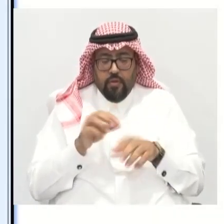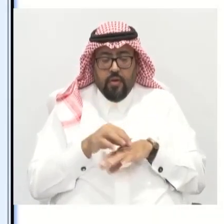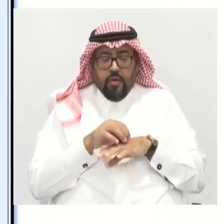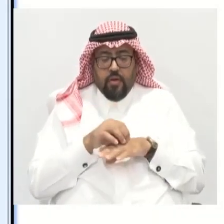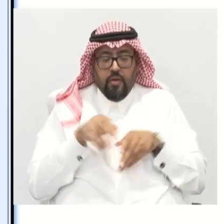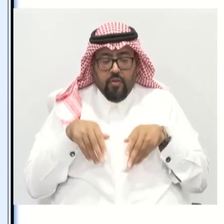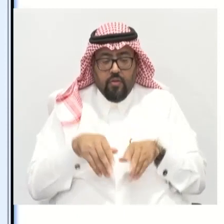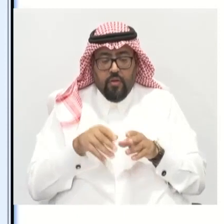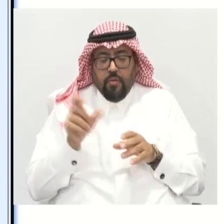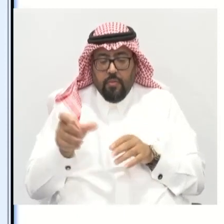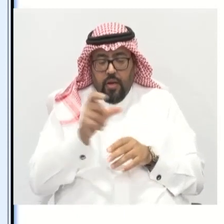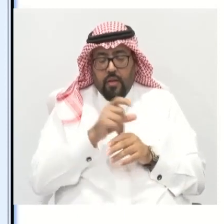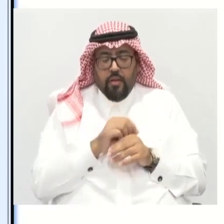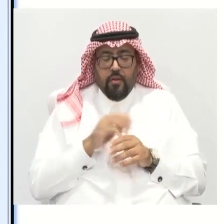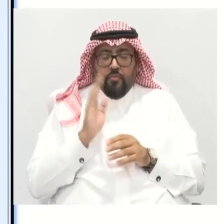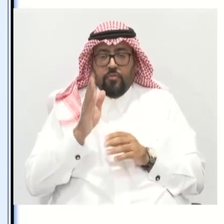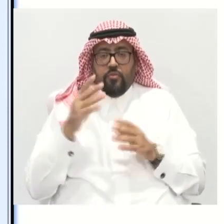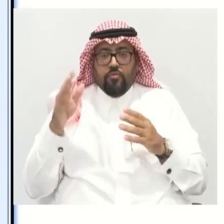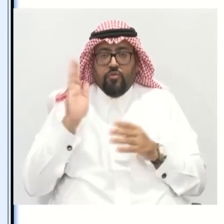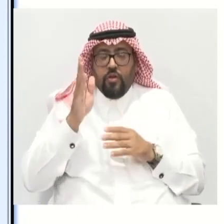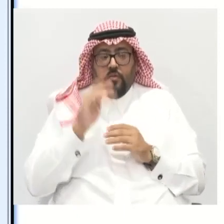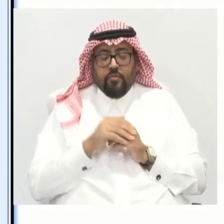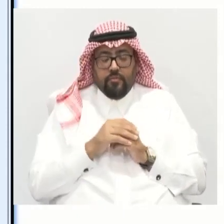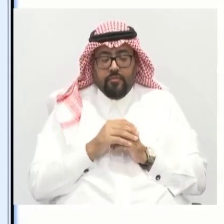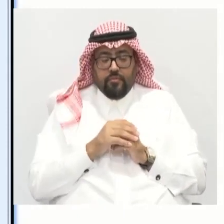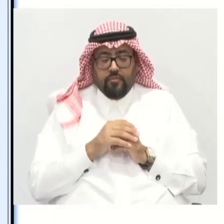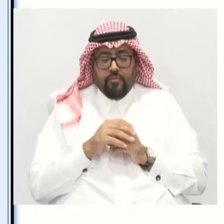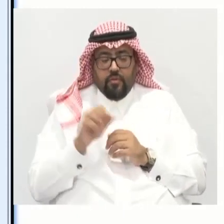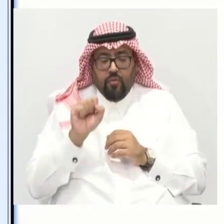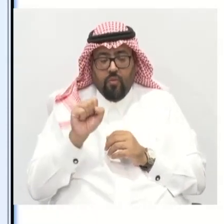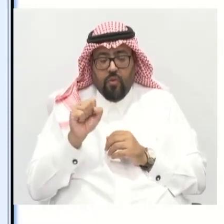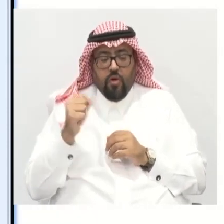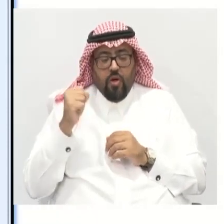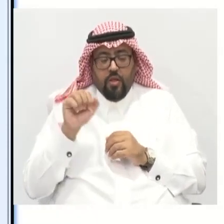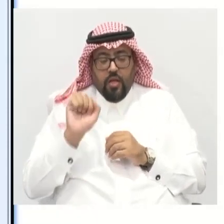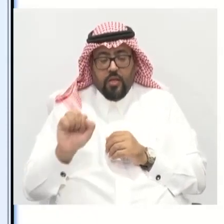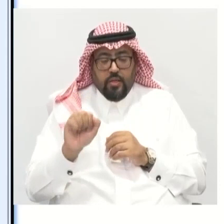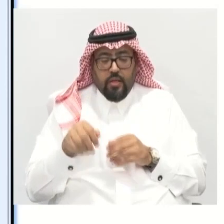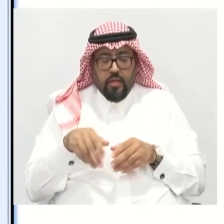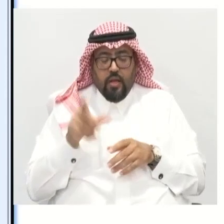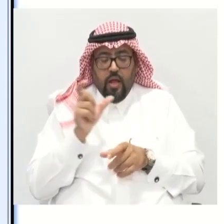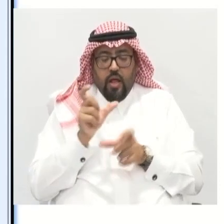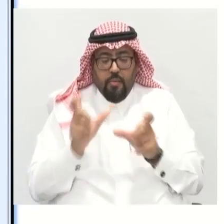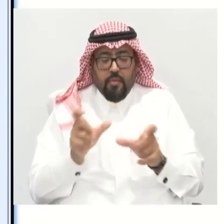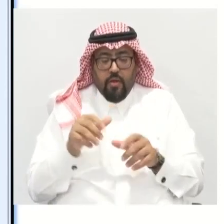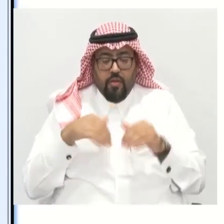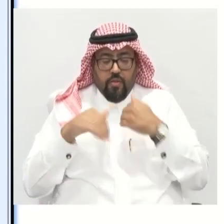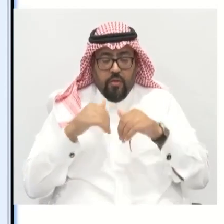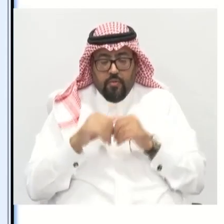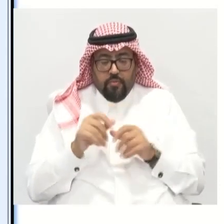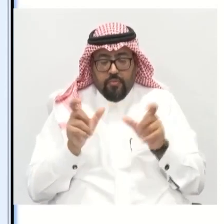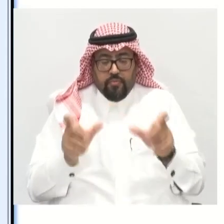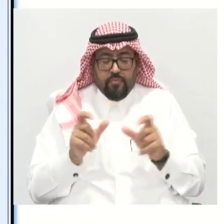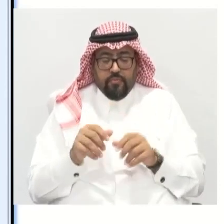الطرق بين المناطق ومساعده المسافرين احسنتم اذا القوات الخاصه لامن الطرق تتولى تنظيم السير